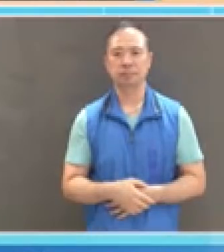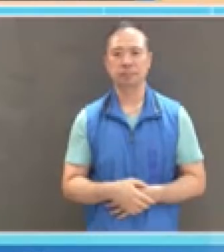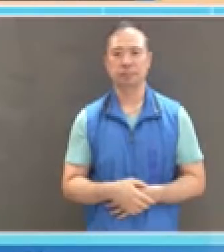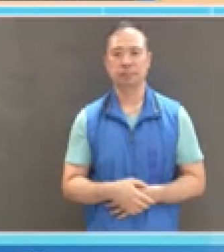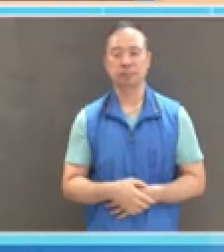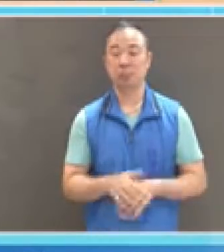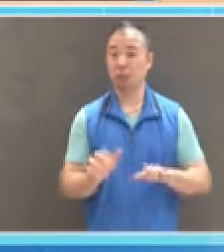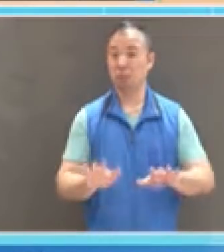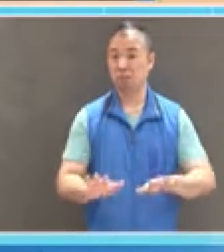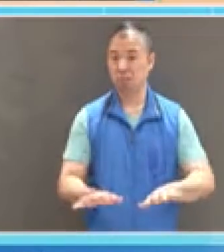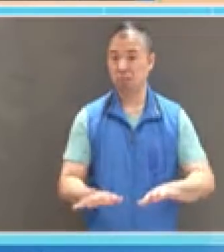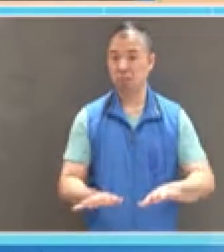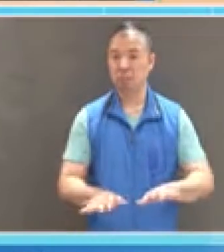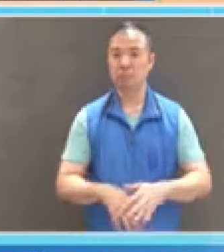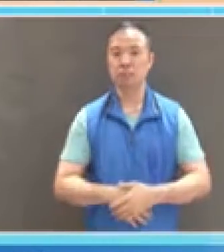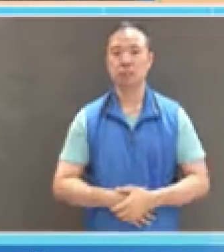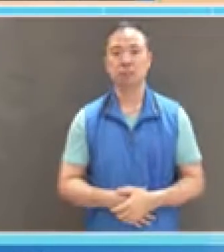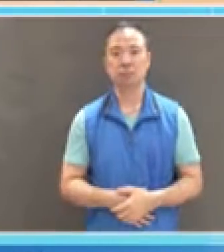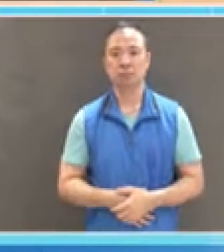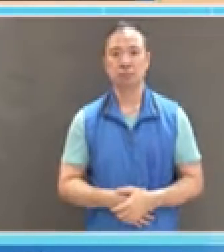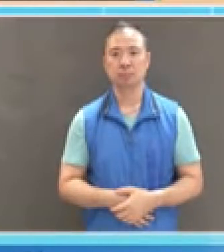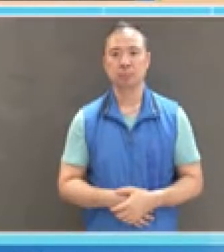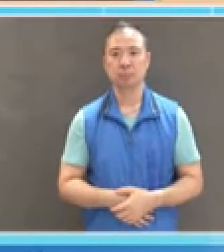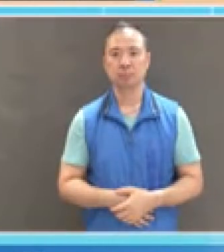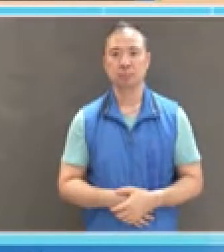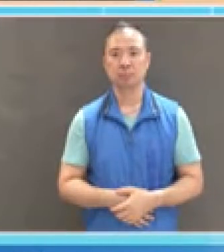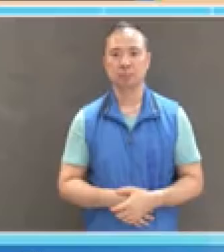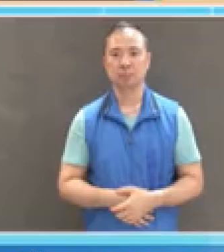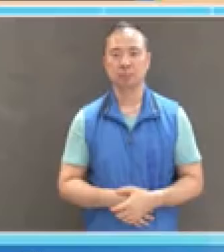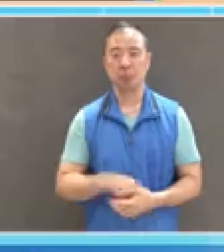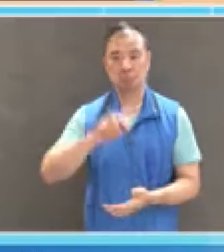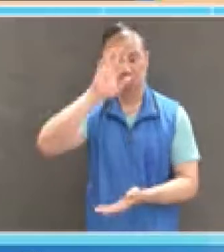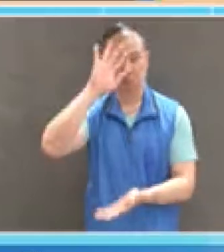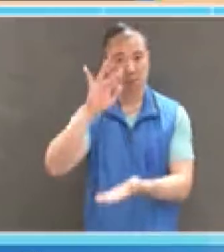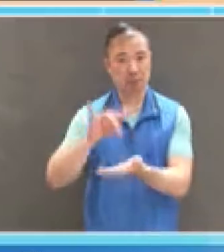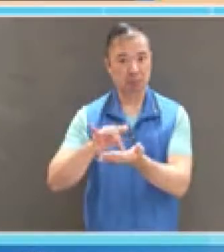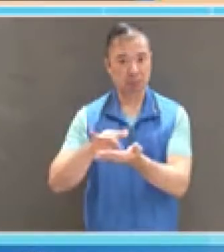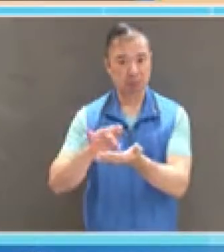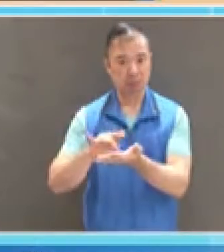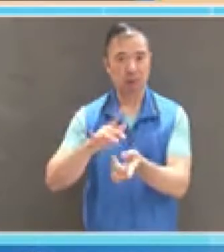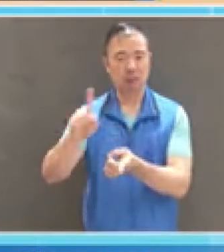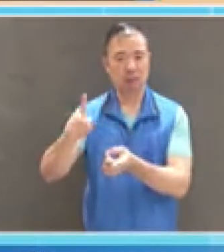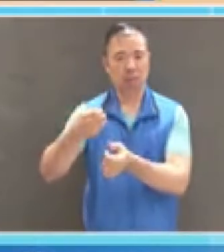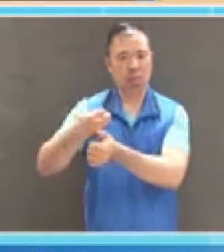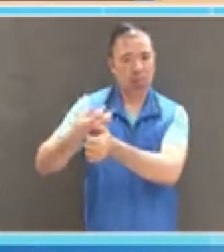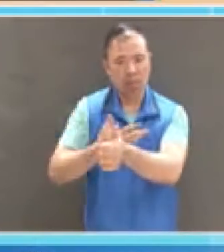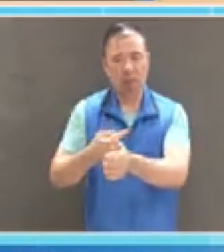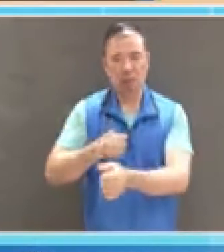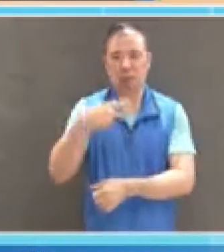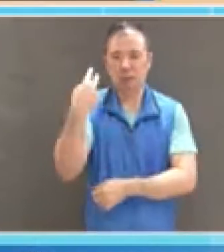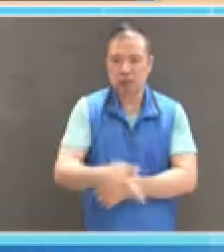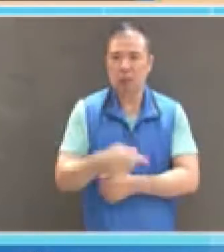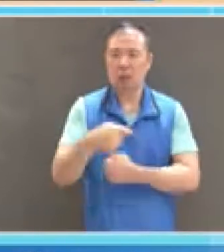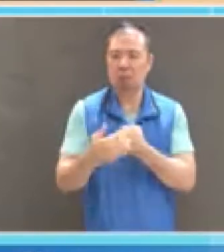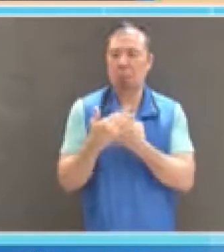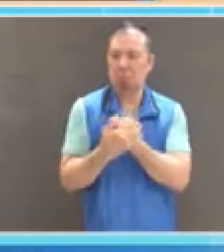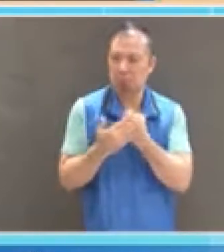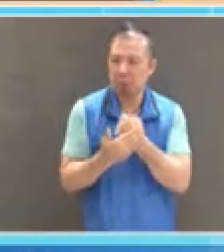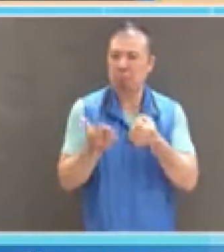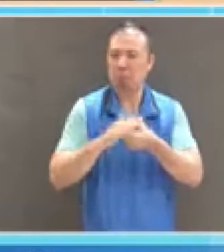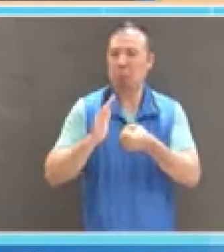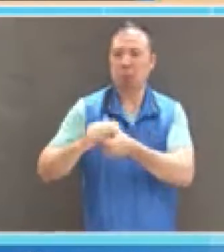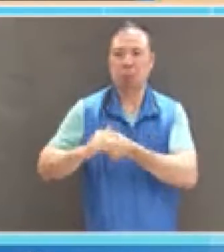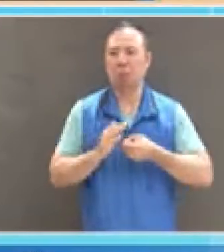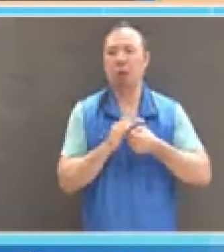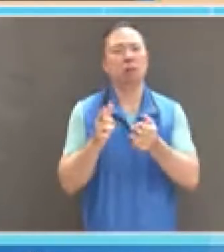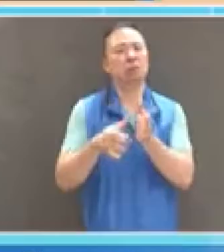现在呢，我们的伤害，我们的补救都已经没有了。所以从六月